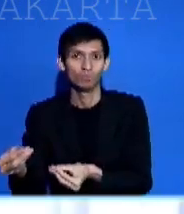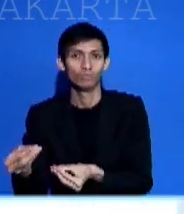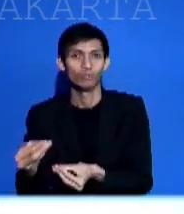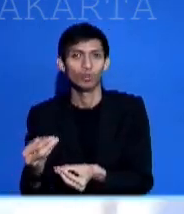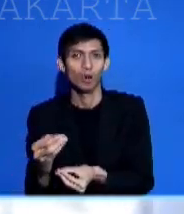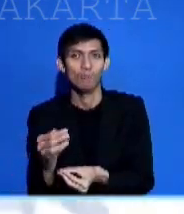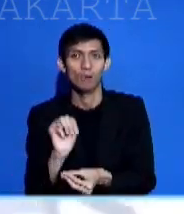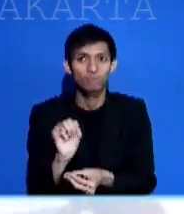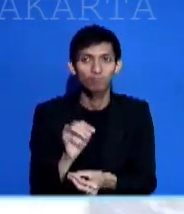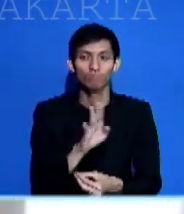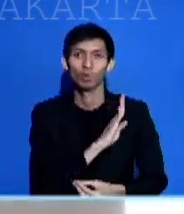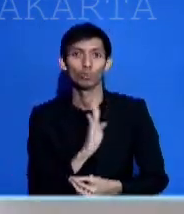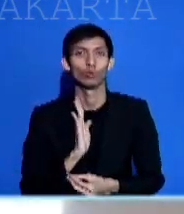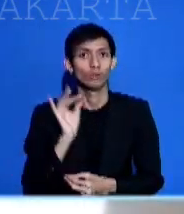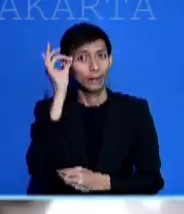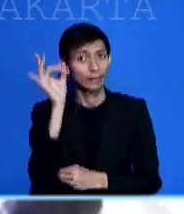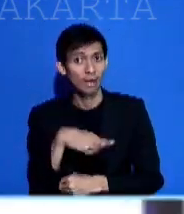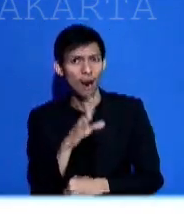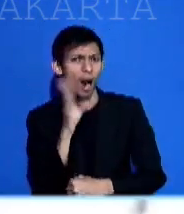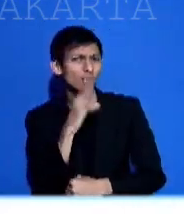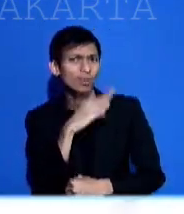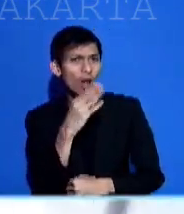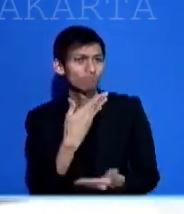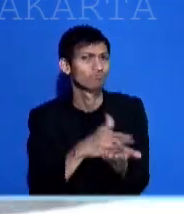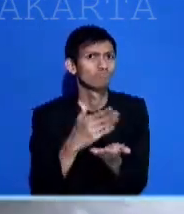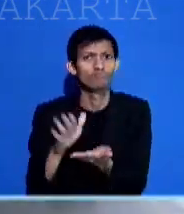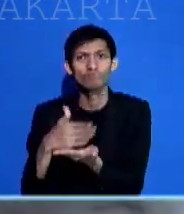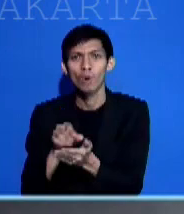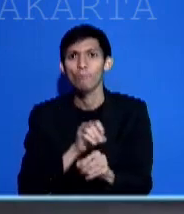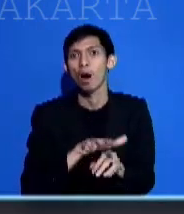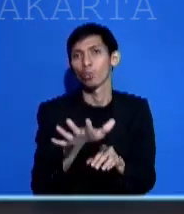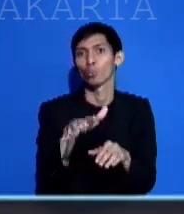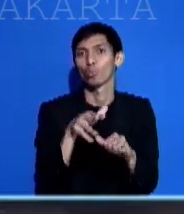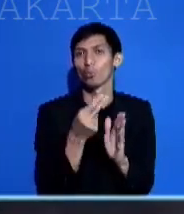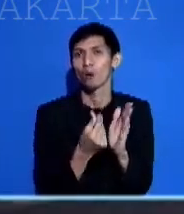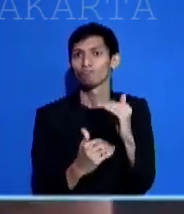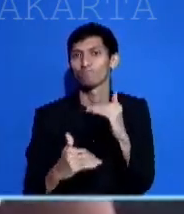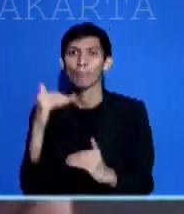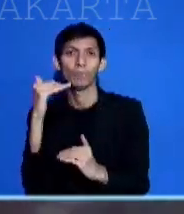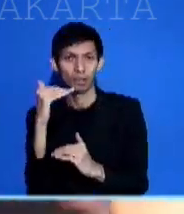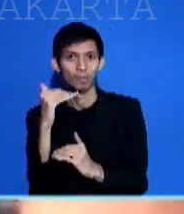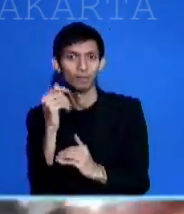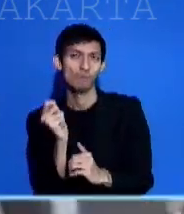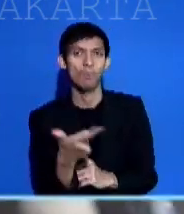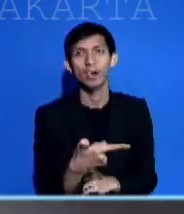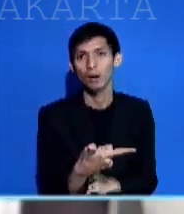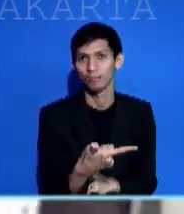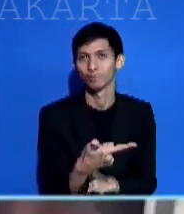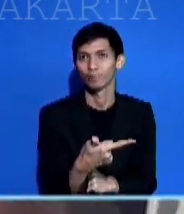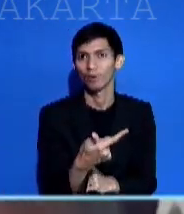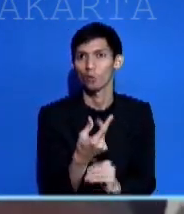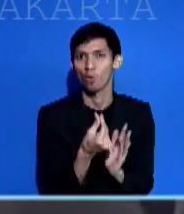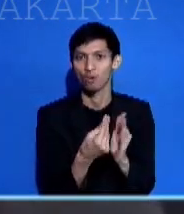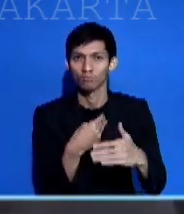perangkat desa secara asal asalan akibatnya terjadi kelebihan pembayaran yang mengakibatkan uang yang masuk ke kas